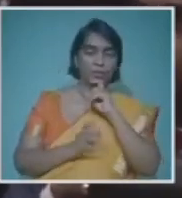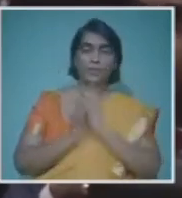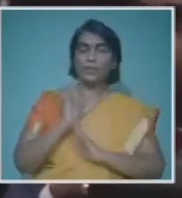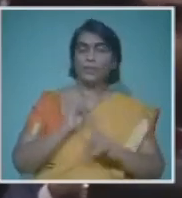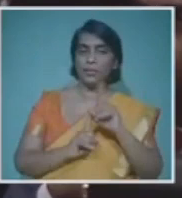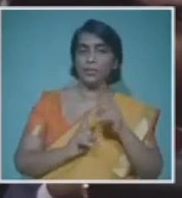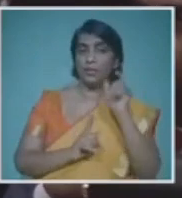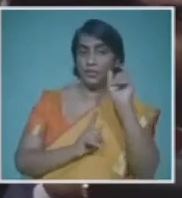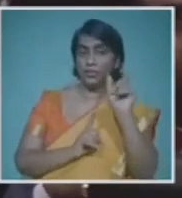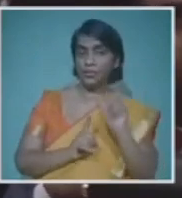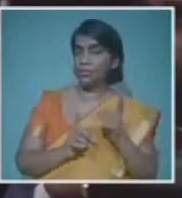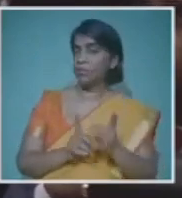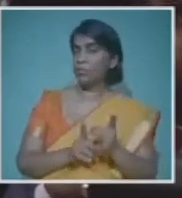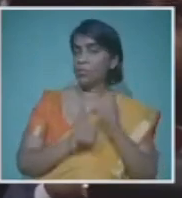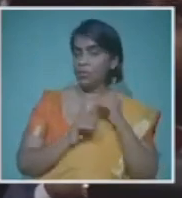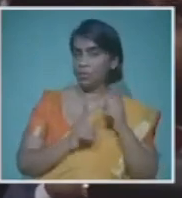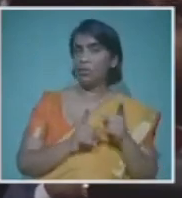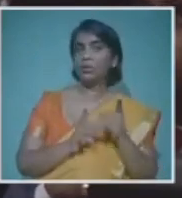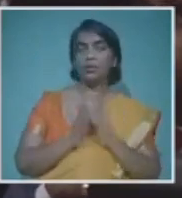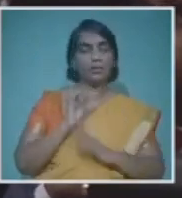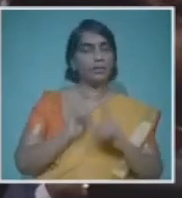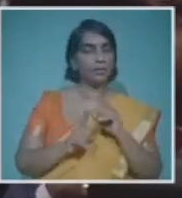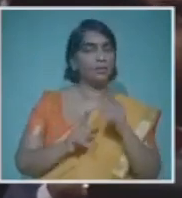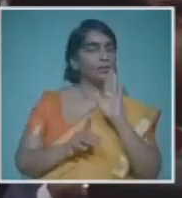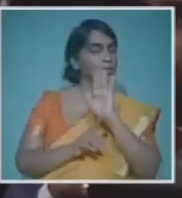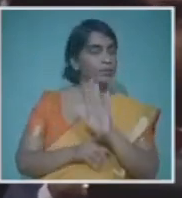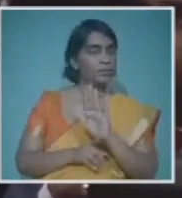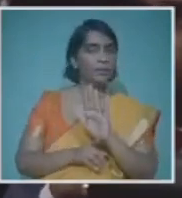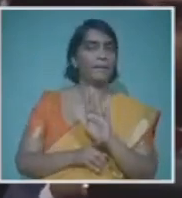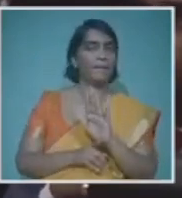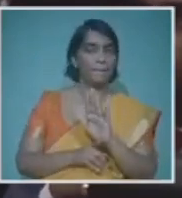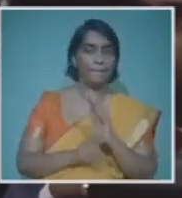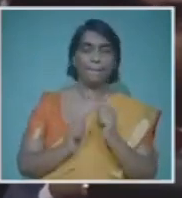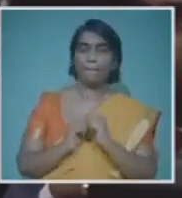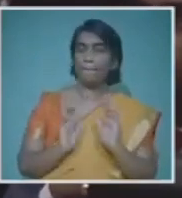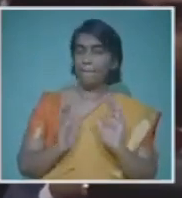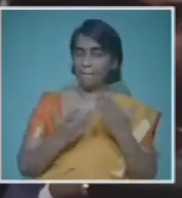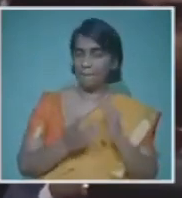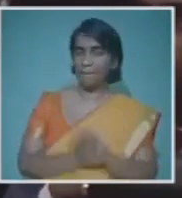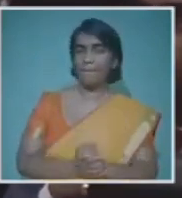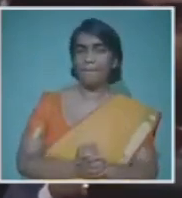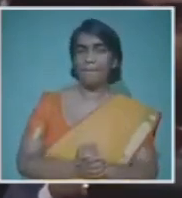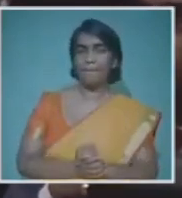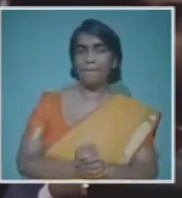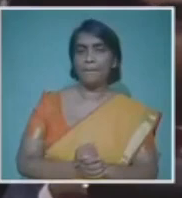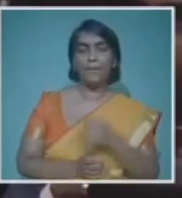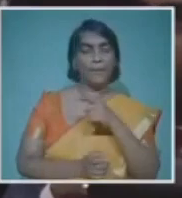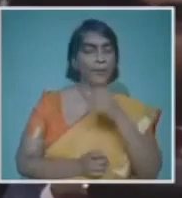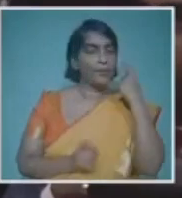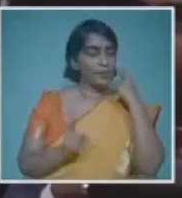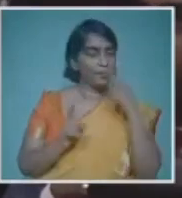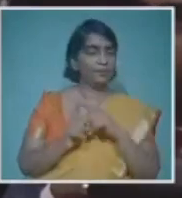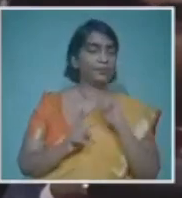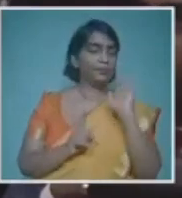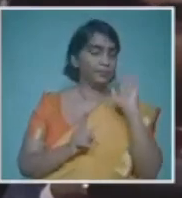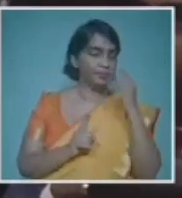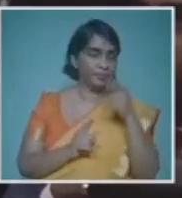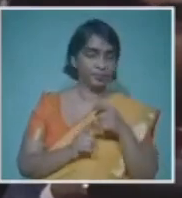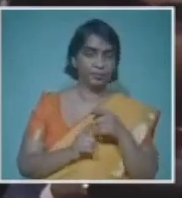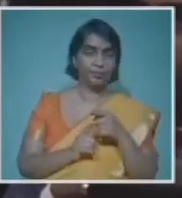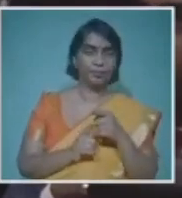අමාත්‍යාංශයේ විෂයන් වලට අදාළ අමාත්‍යාංශයේ විසින් ආරම්භ කරපුවා. ඒ සම්බන්ධ විශේෂයෙන්ම